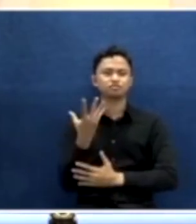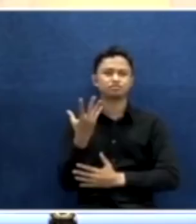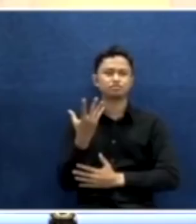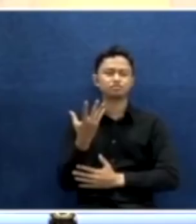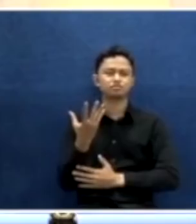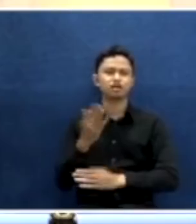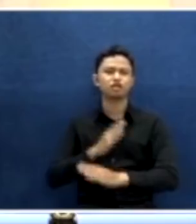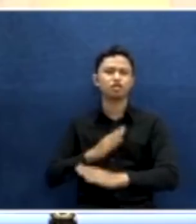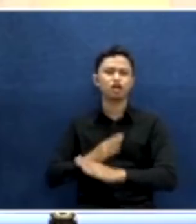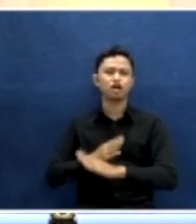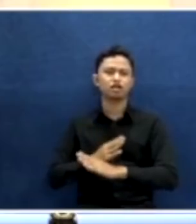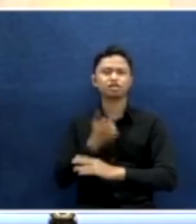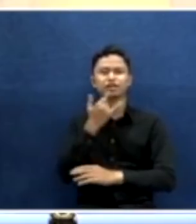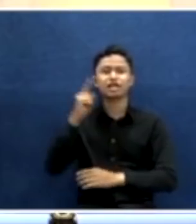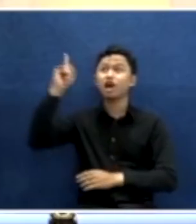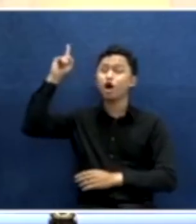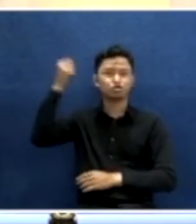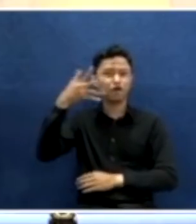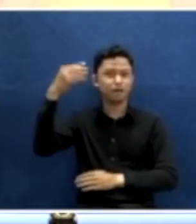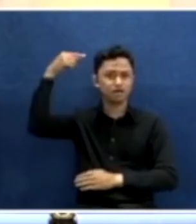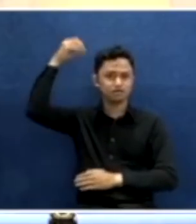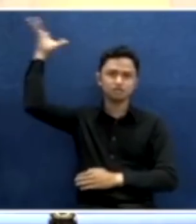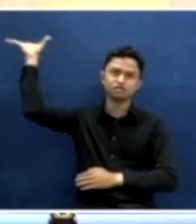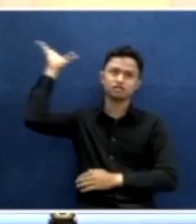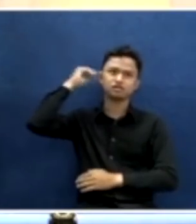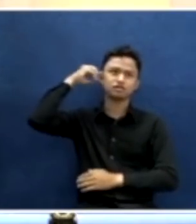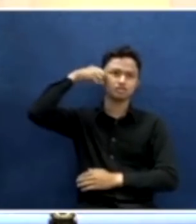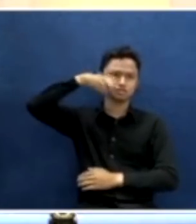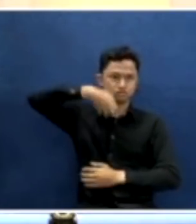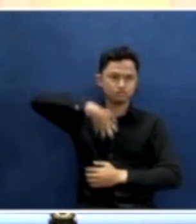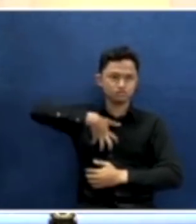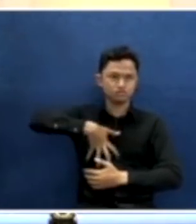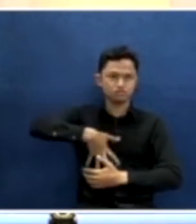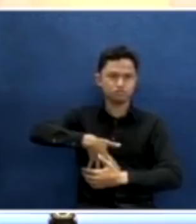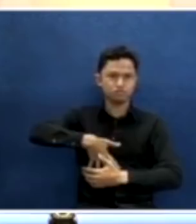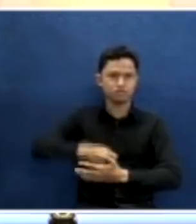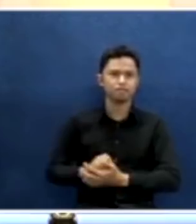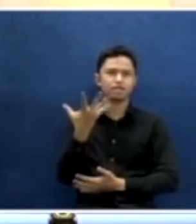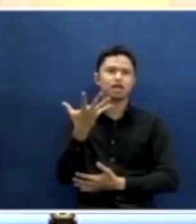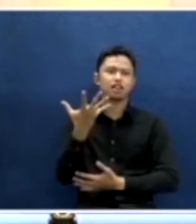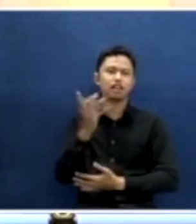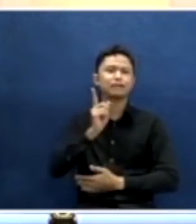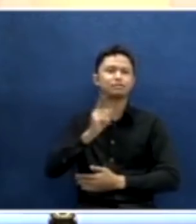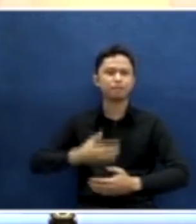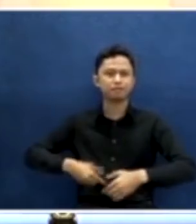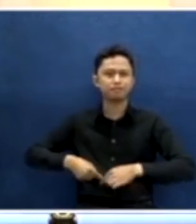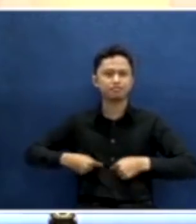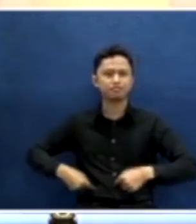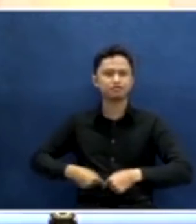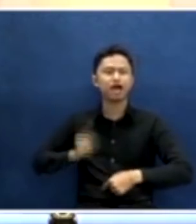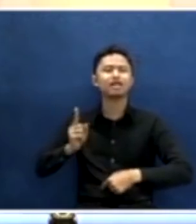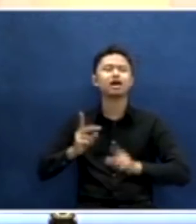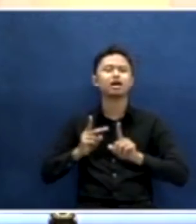Adam lagi karena yang haram disitulah kita akan yang paham anak kita itu tak kalau kita membersihkan bagaimana